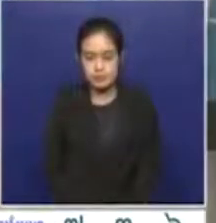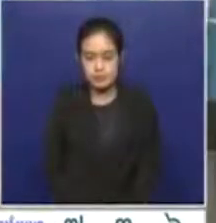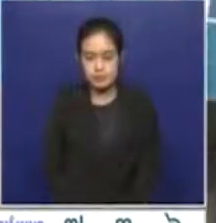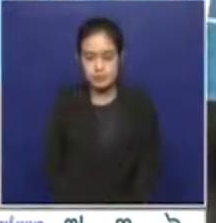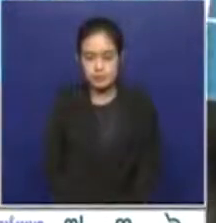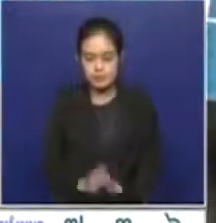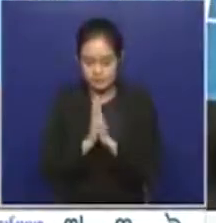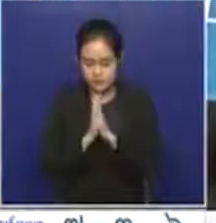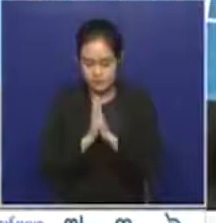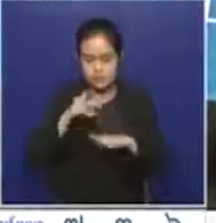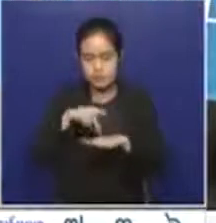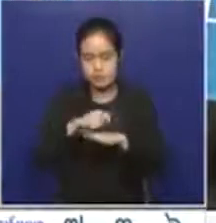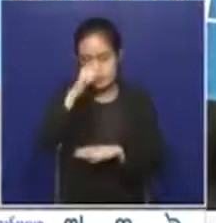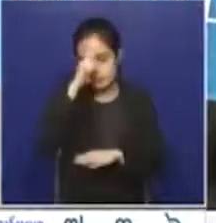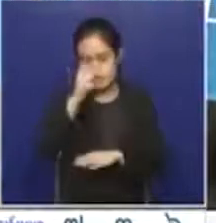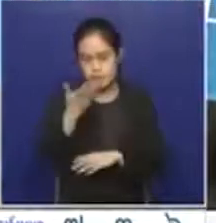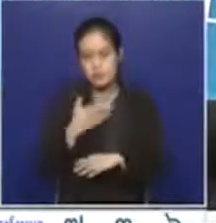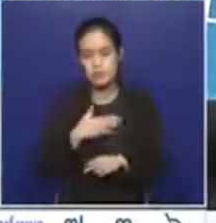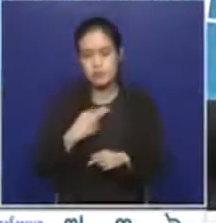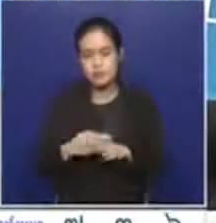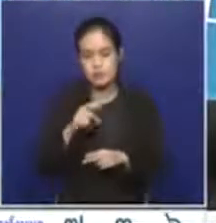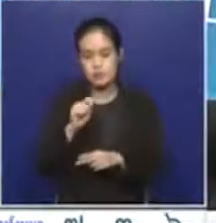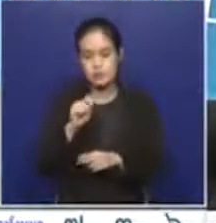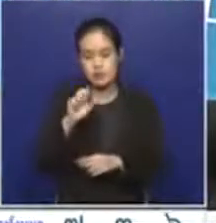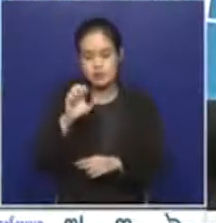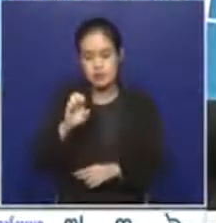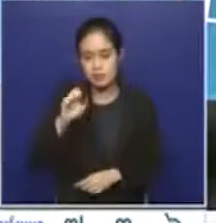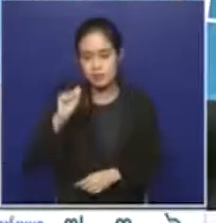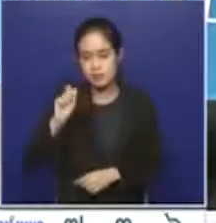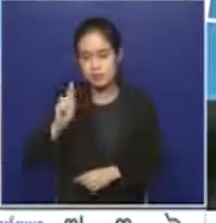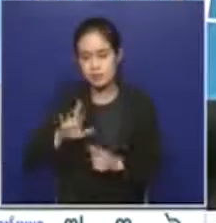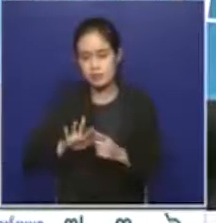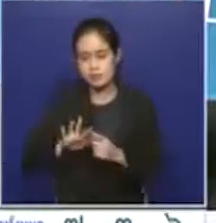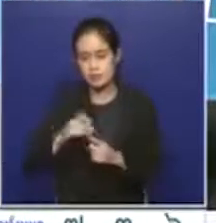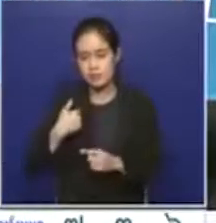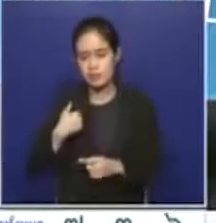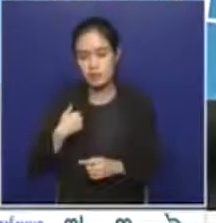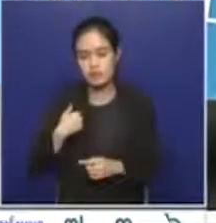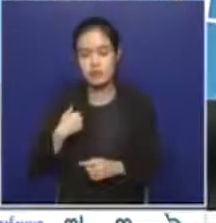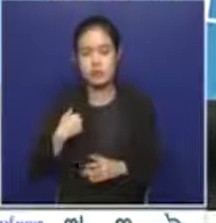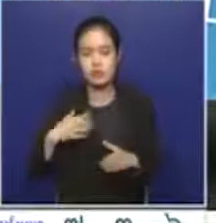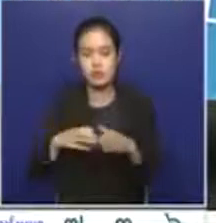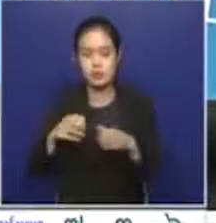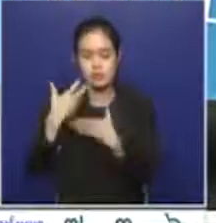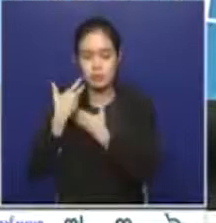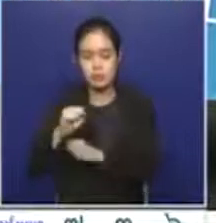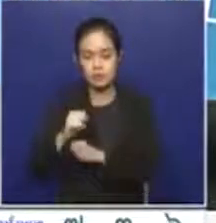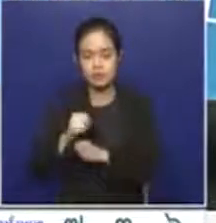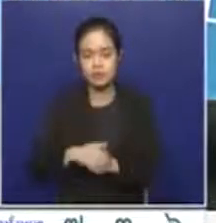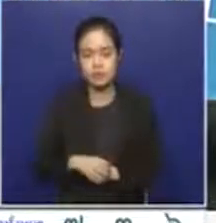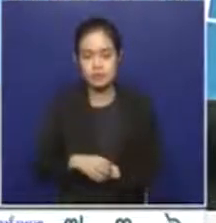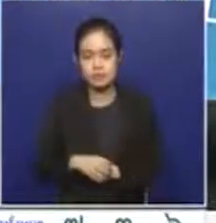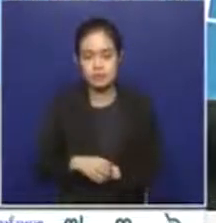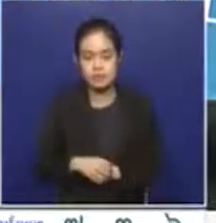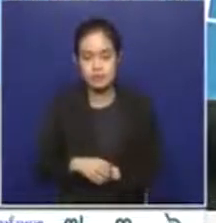ับเรียนท่านประธานรัฐสภาที่เคารพกับผมนายอิสระเสรีวัฒนาวุฒิสมาชิกสภาผู้แทนราษฎรพรรคประชาธิปัตย์ในฐานะสม